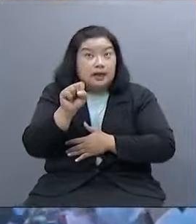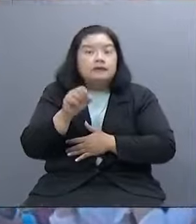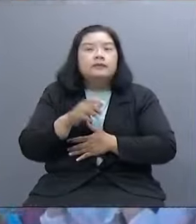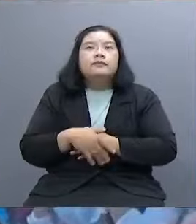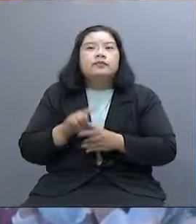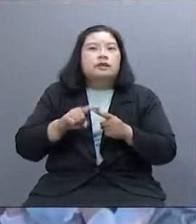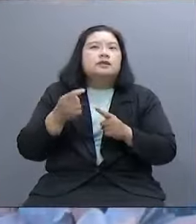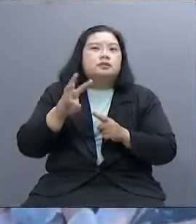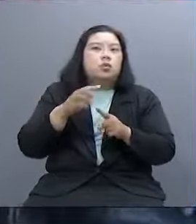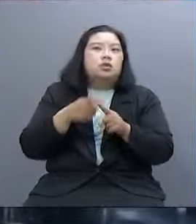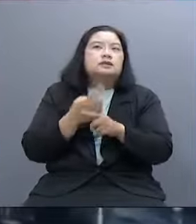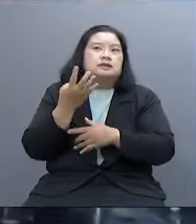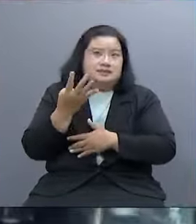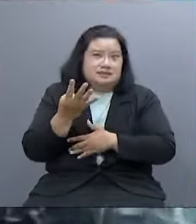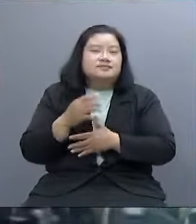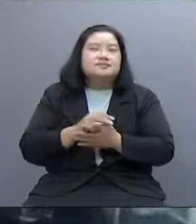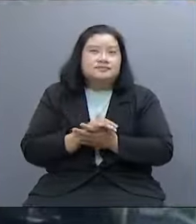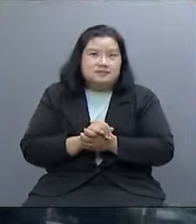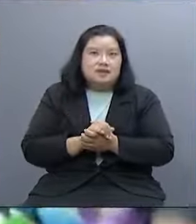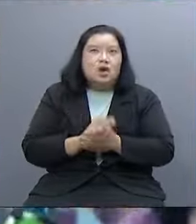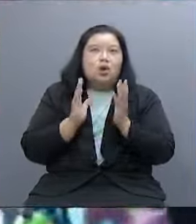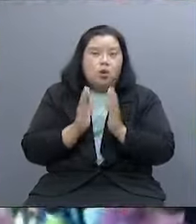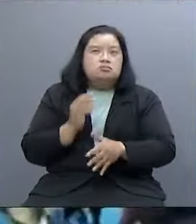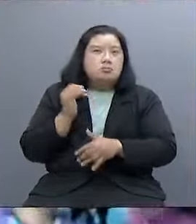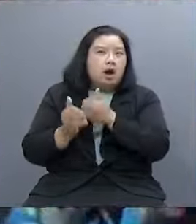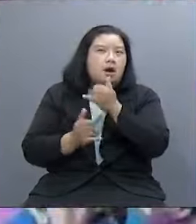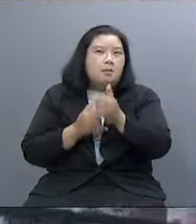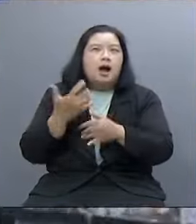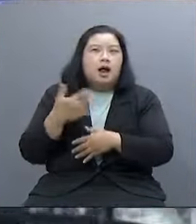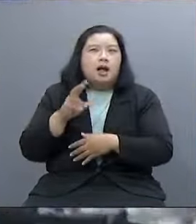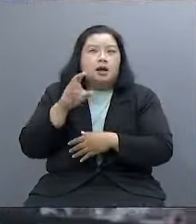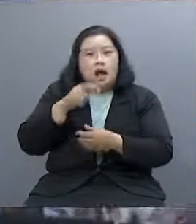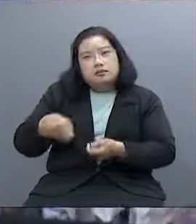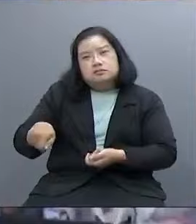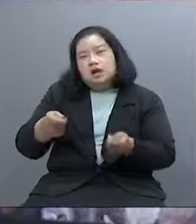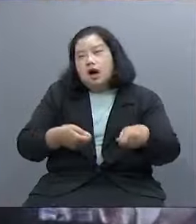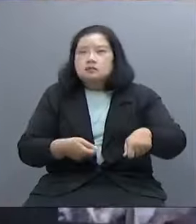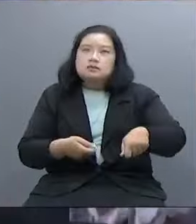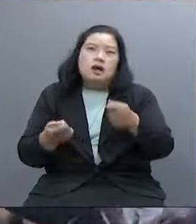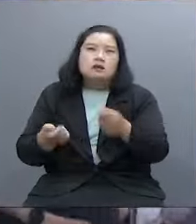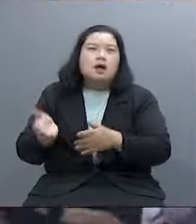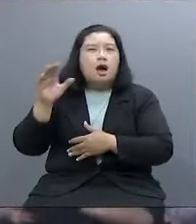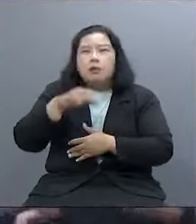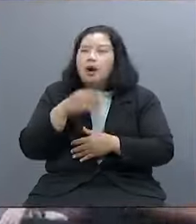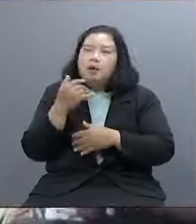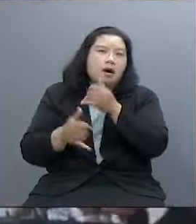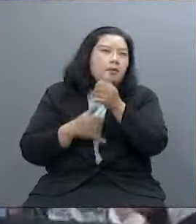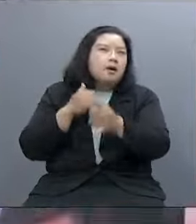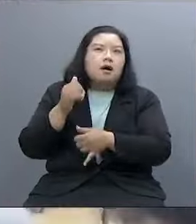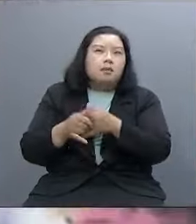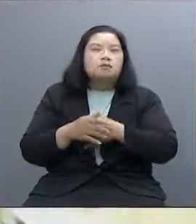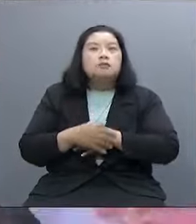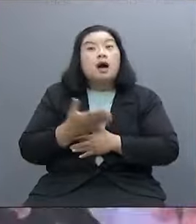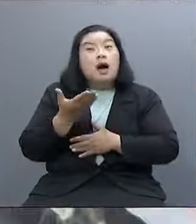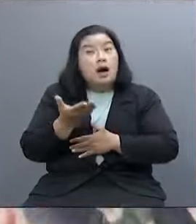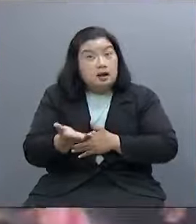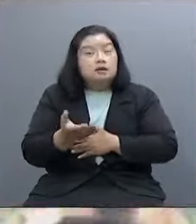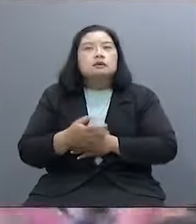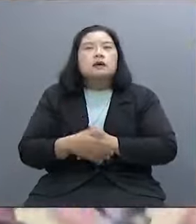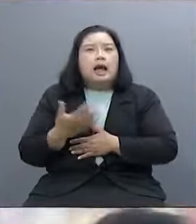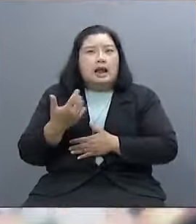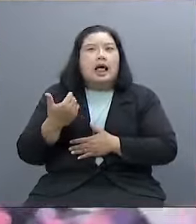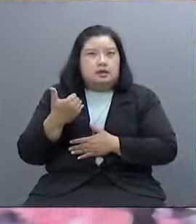เมษายนที่ผ่านมาก็มีประชาชนเดินทางมาเล่นน้ำสงกรานต์ต่อเนื่องตลอดทั้งวันนะคะซึ่งกิจกรรมครั้งนี้เขามีการจัดเตรียม